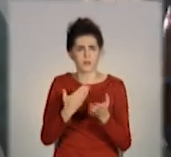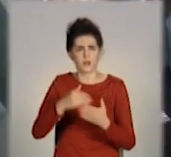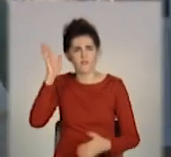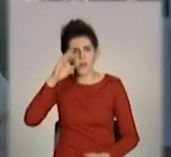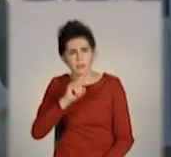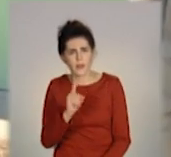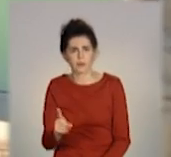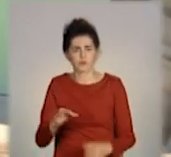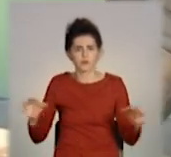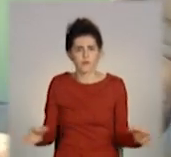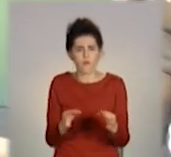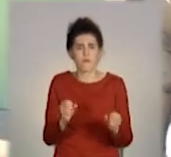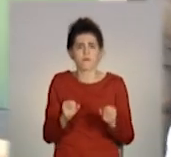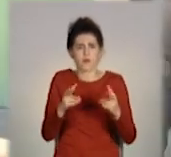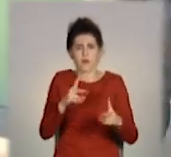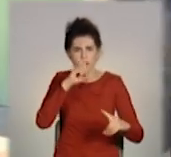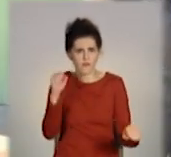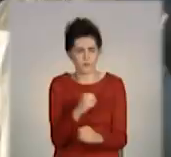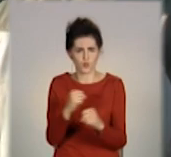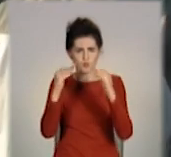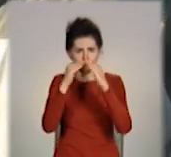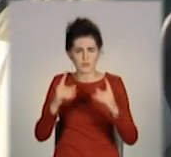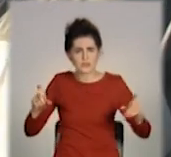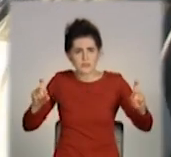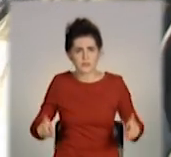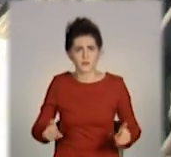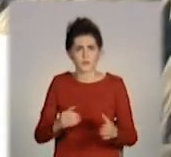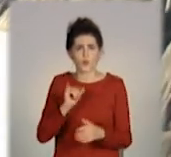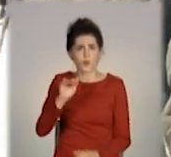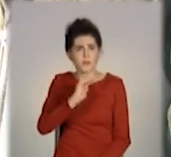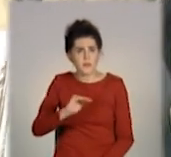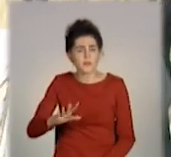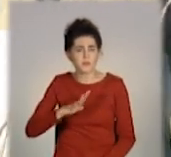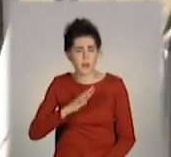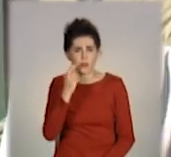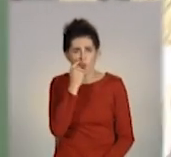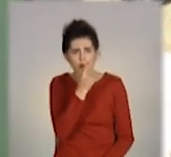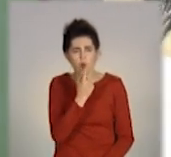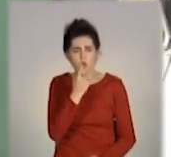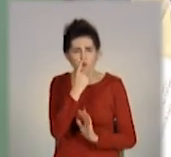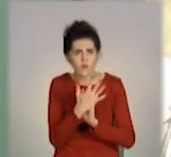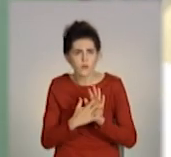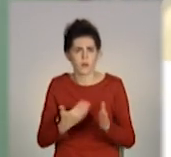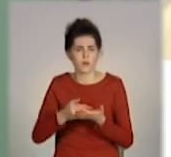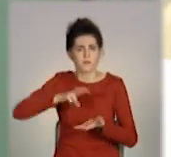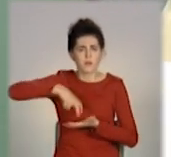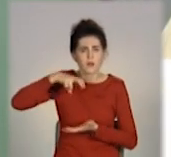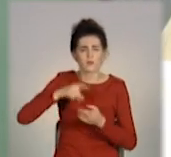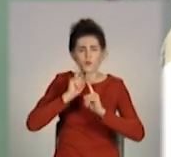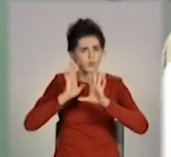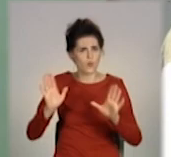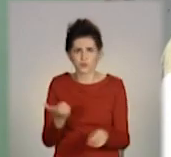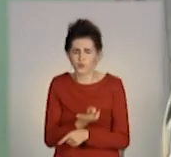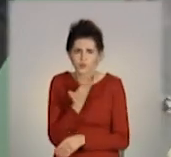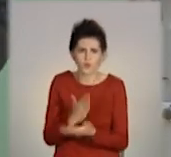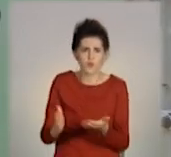нічого не буде. Як? В хаті невозможно сидіти. У дітей пішла, в одну кров з носа, другий пригає. Це не розказують,